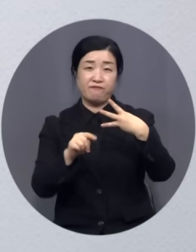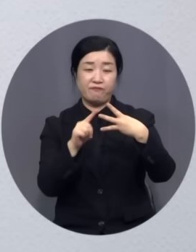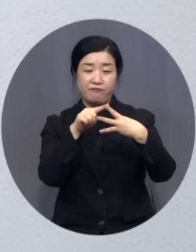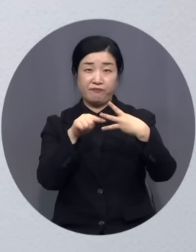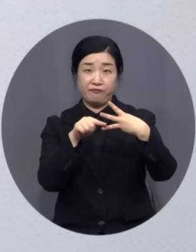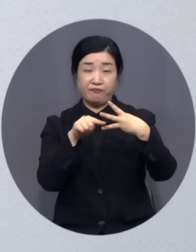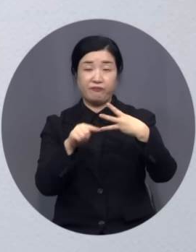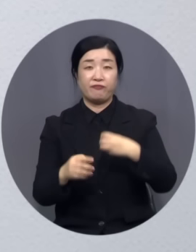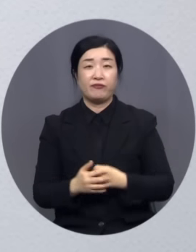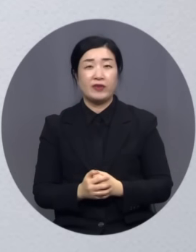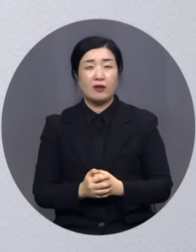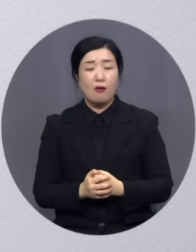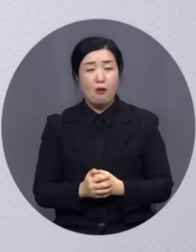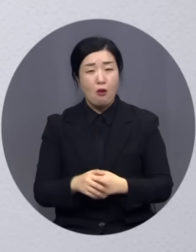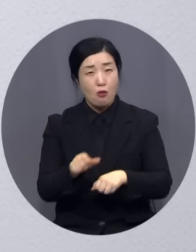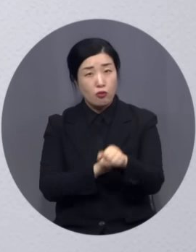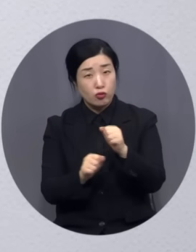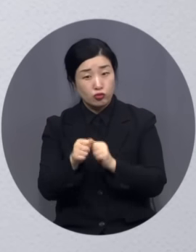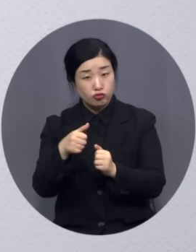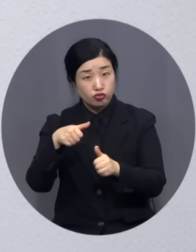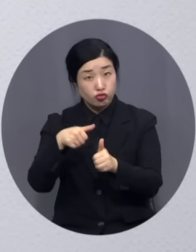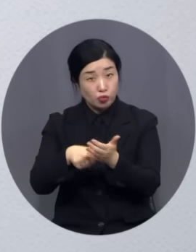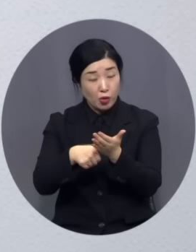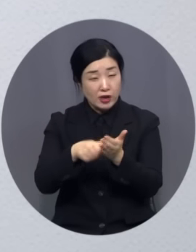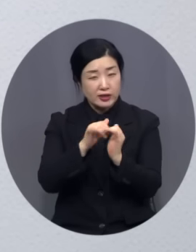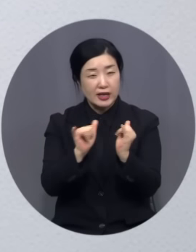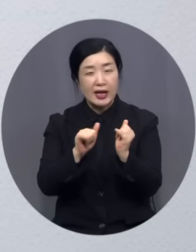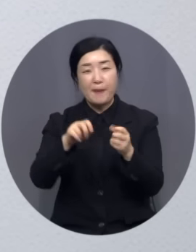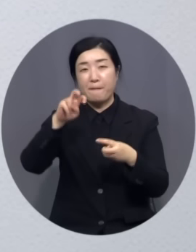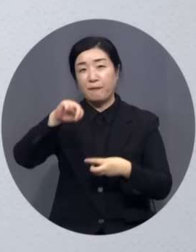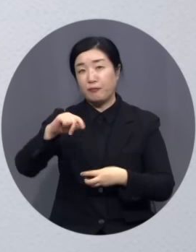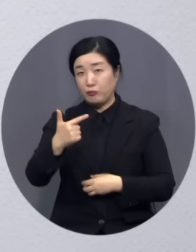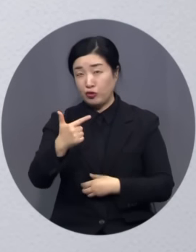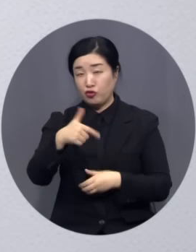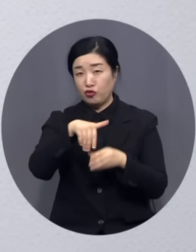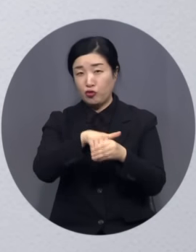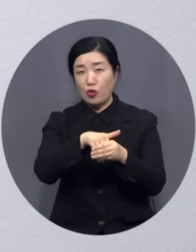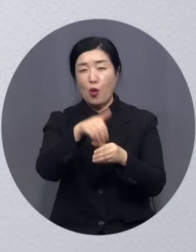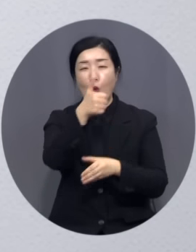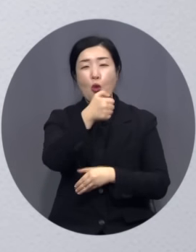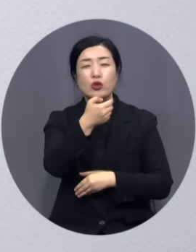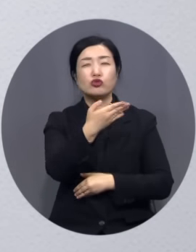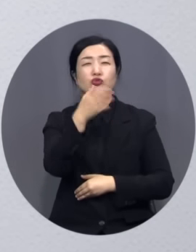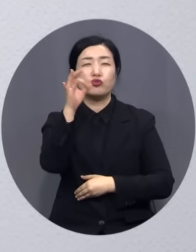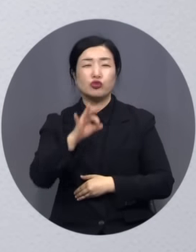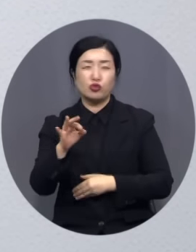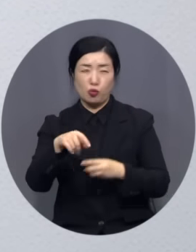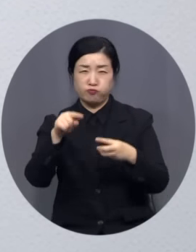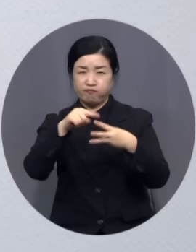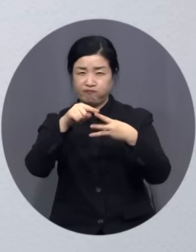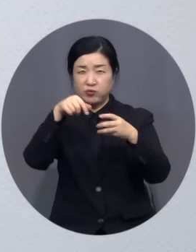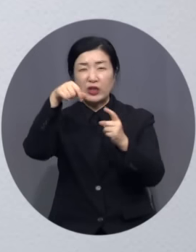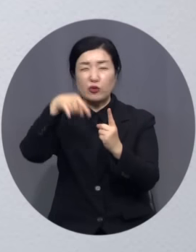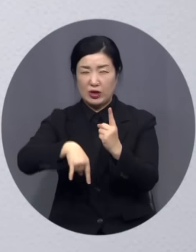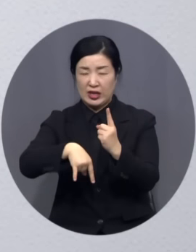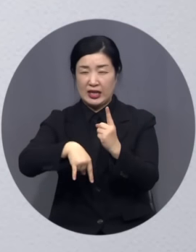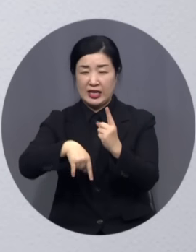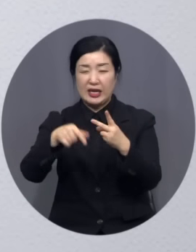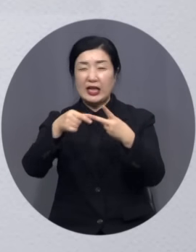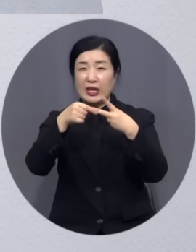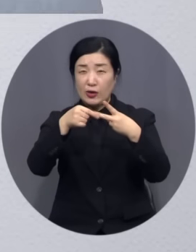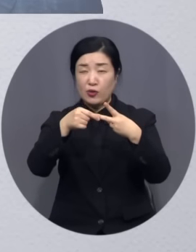포인트였습니다 적극적 투표층 그래도 문대림 후보가 59% 가장 높았고 고광철